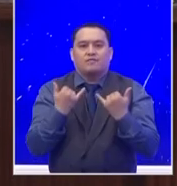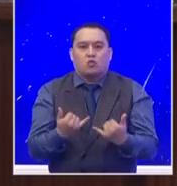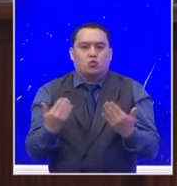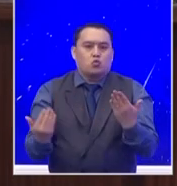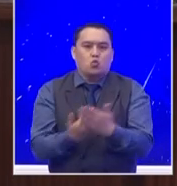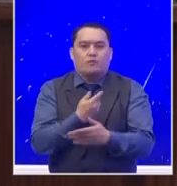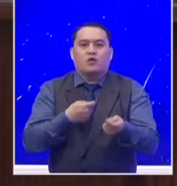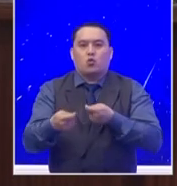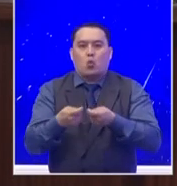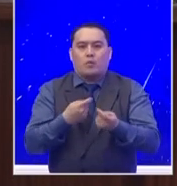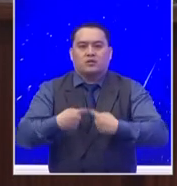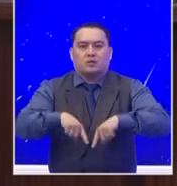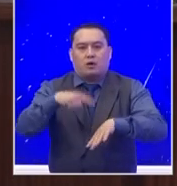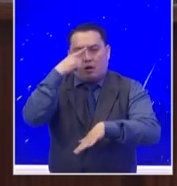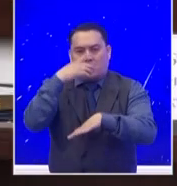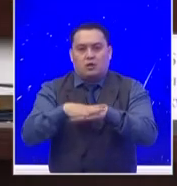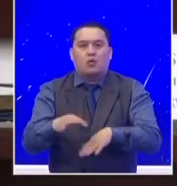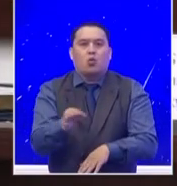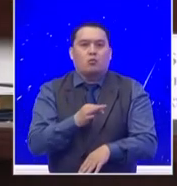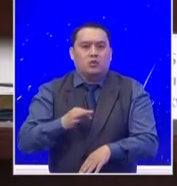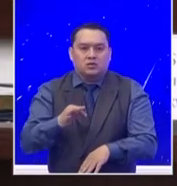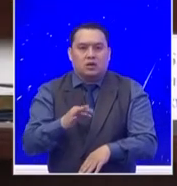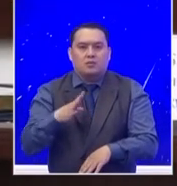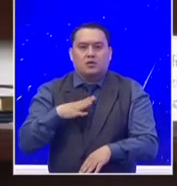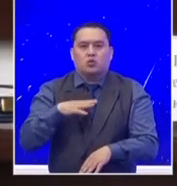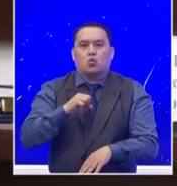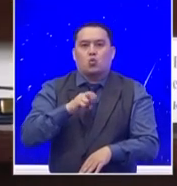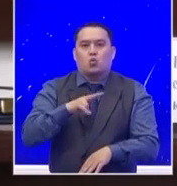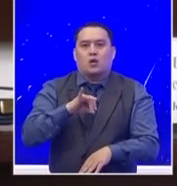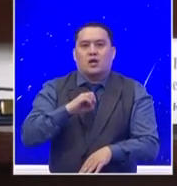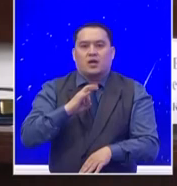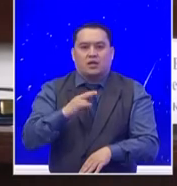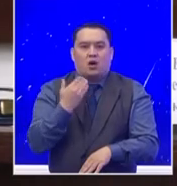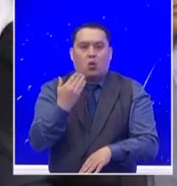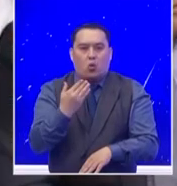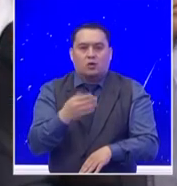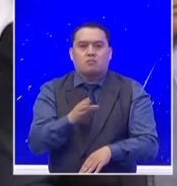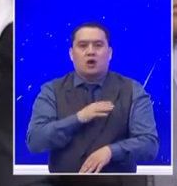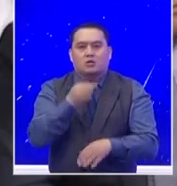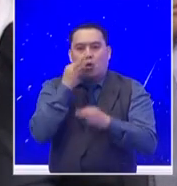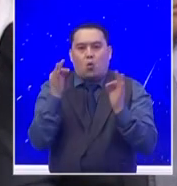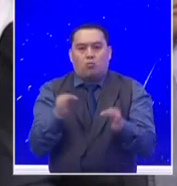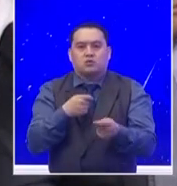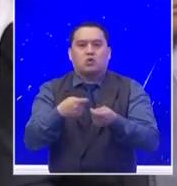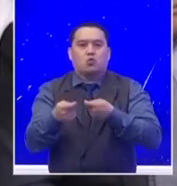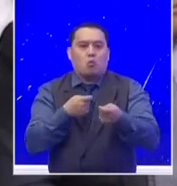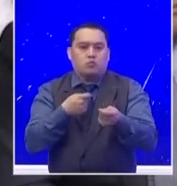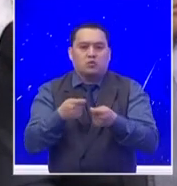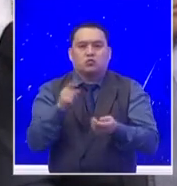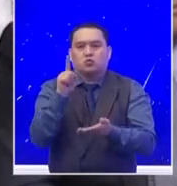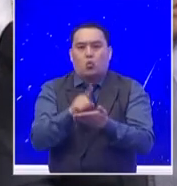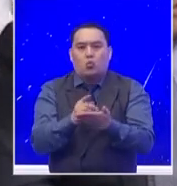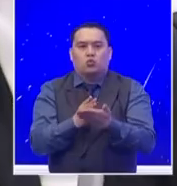и нового руководителя аппарата акима области. Им стал Тулиген Сарсембаев. Имеет богатый опыт на руководящих